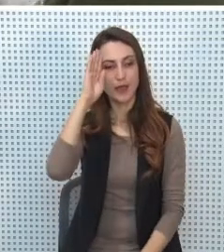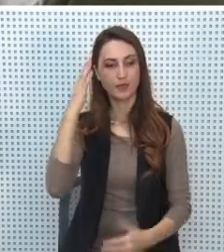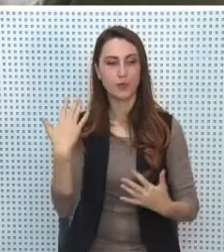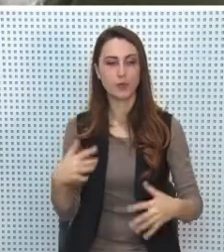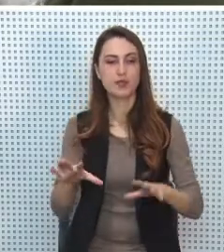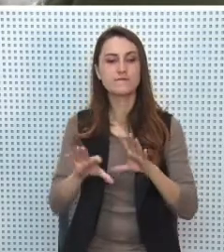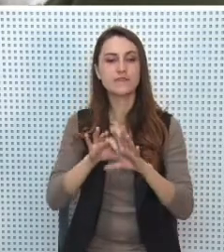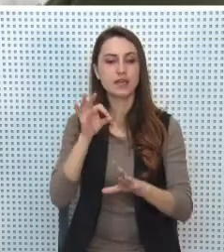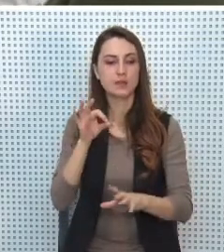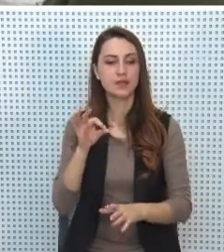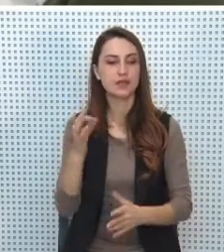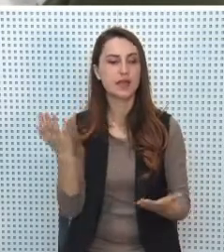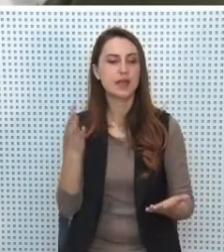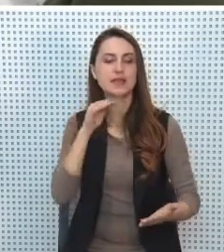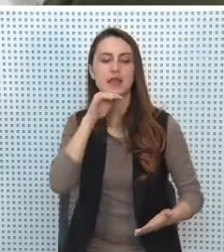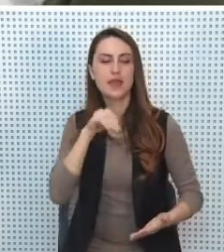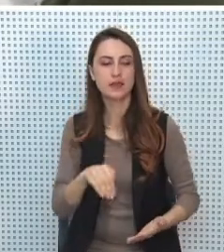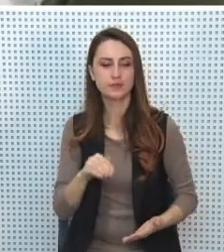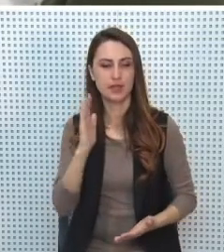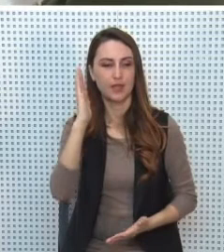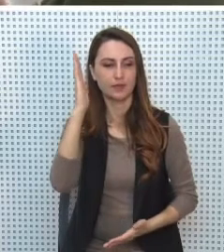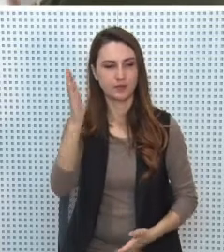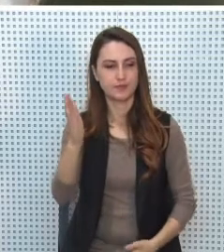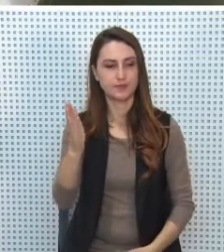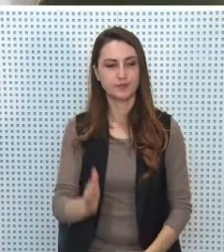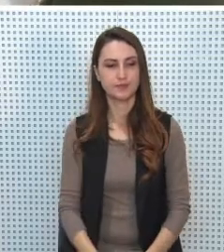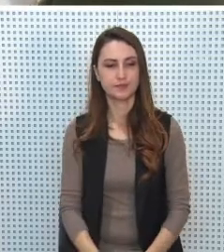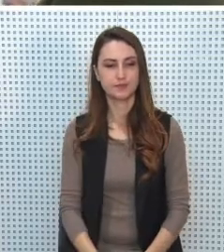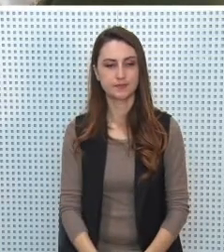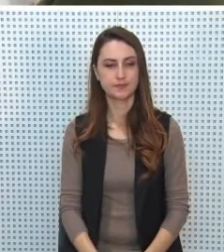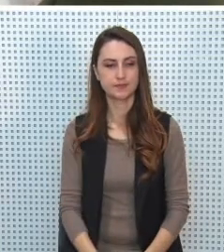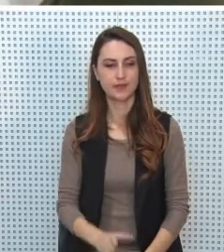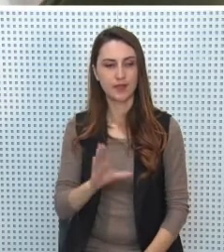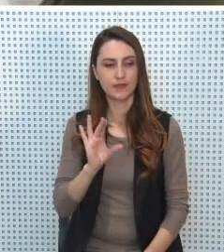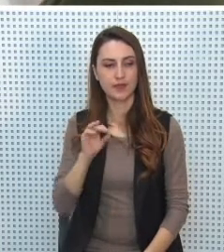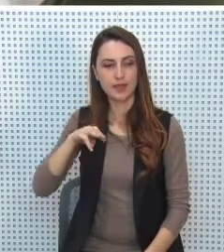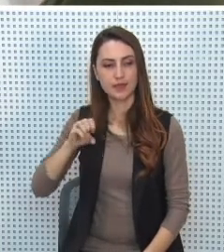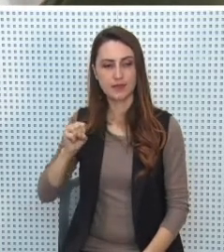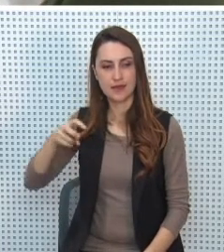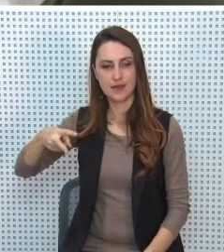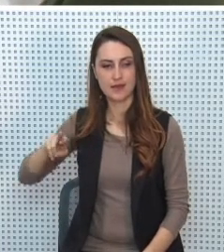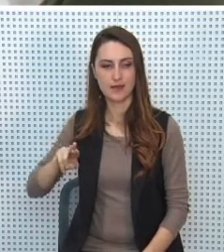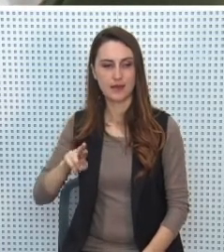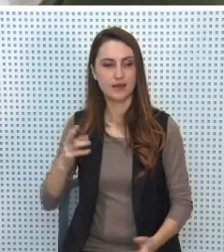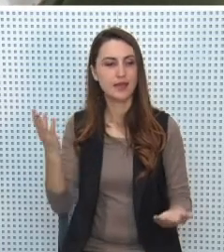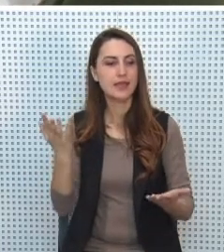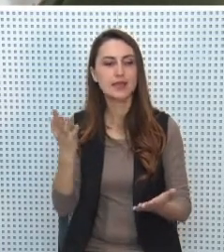выбрал, кем он хочет быть. Виталий, кем ты хочешь быть, когда окончишь школу?